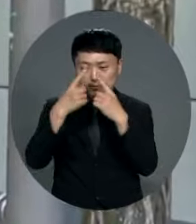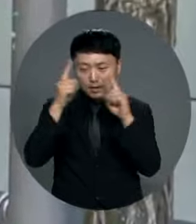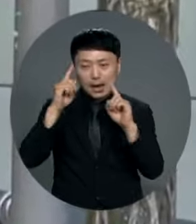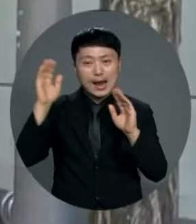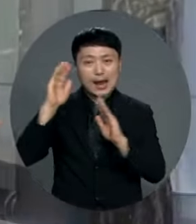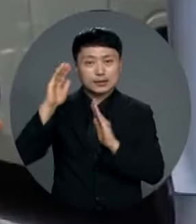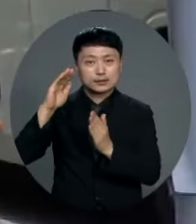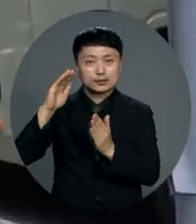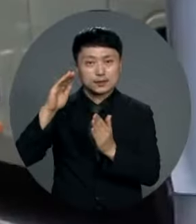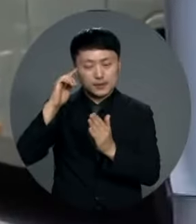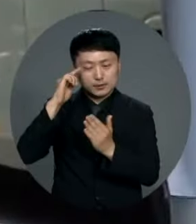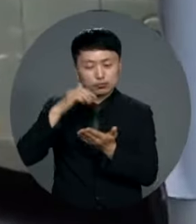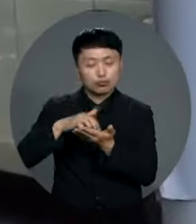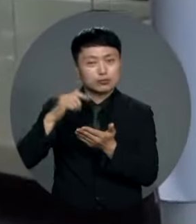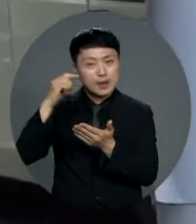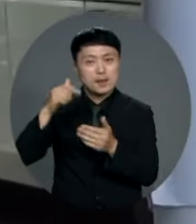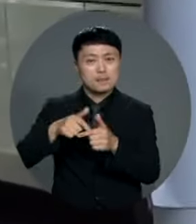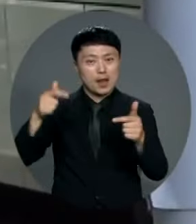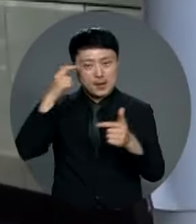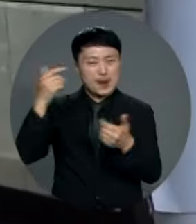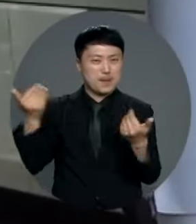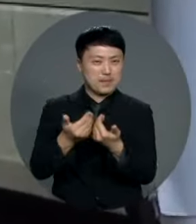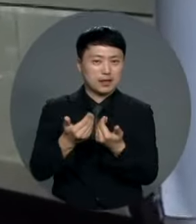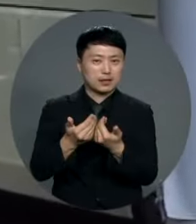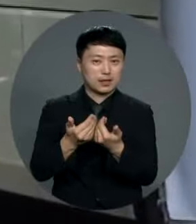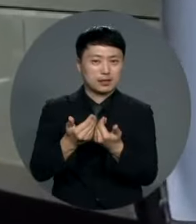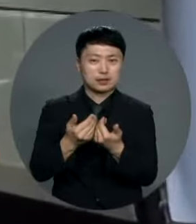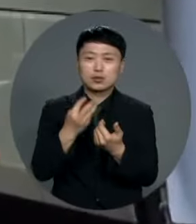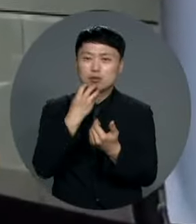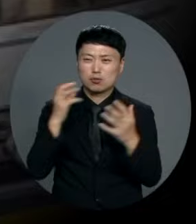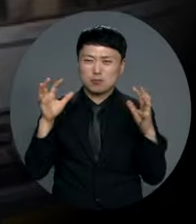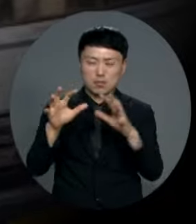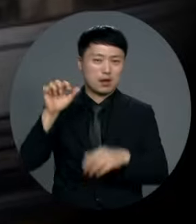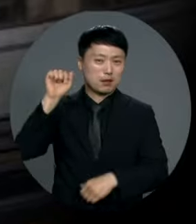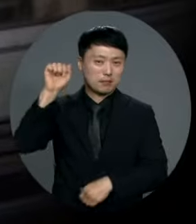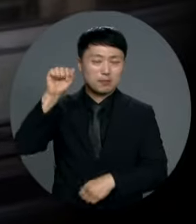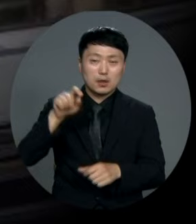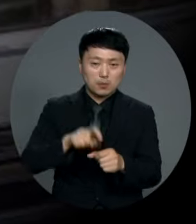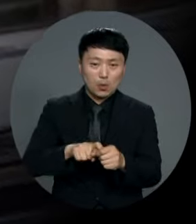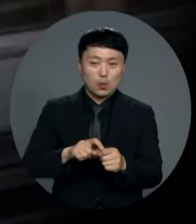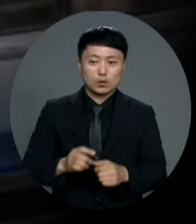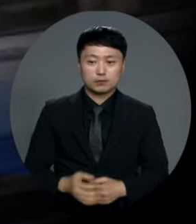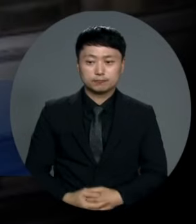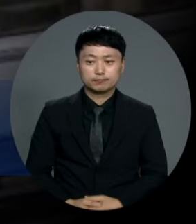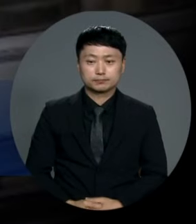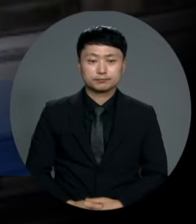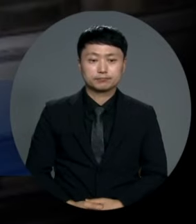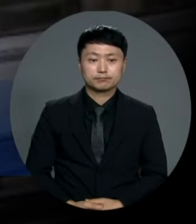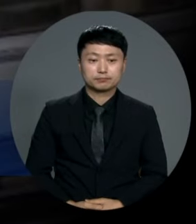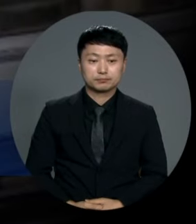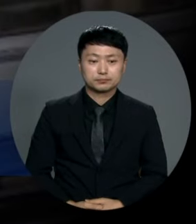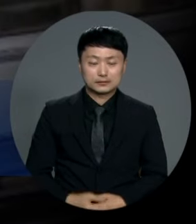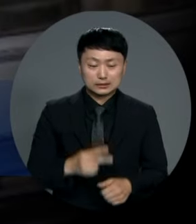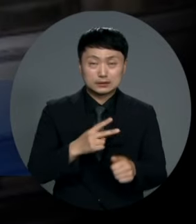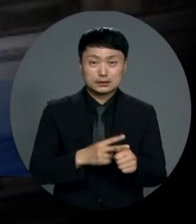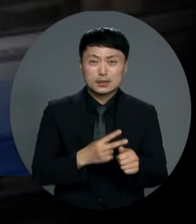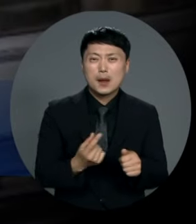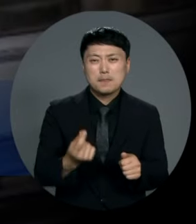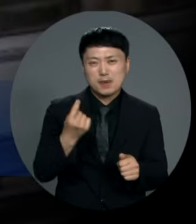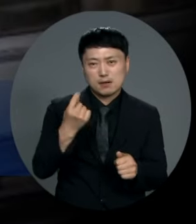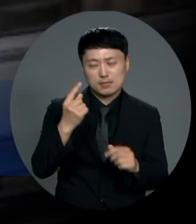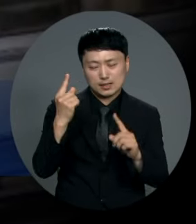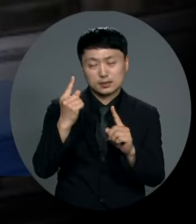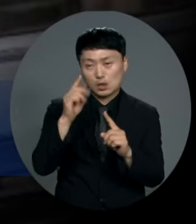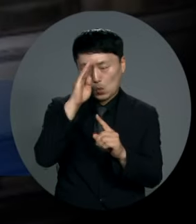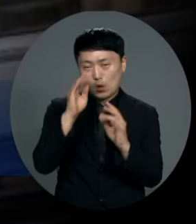반발해 열리는 전국 의사 총궐기대회에 가는 겁니다. 의사들도 하루빨리 환자 곁으로 돌아가고